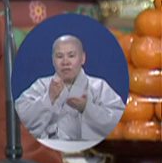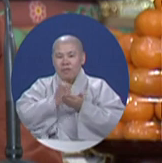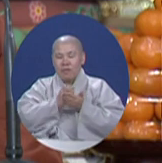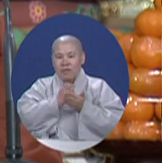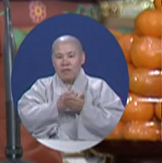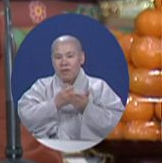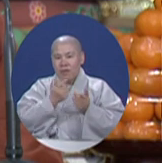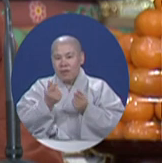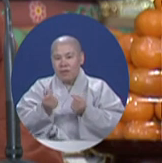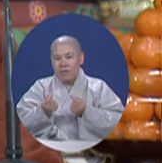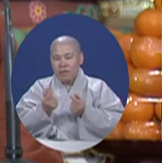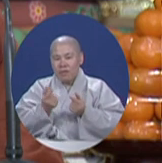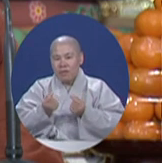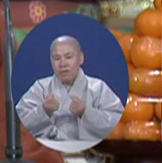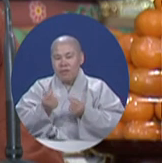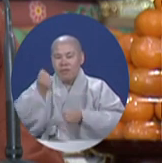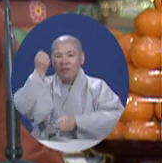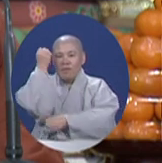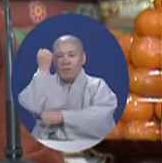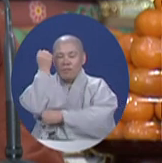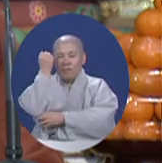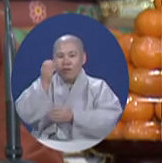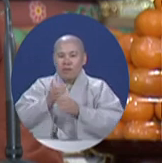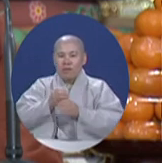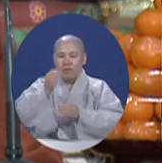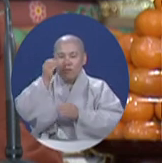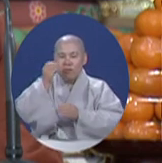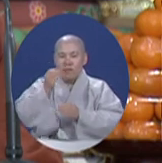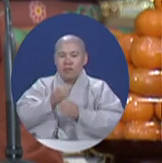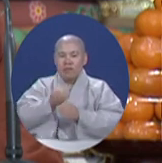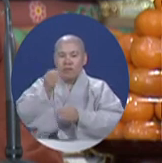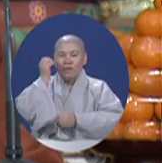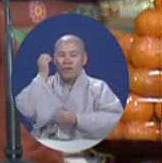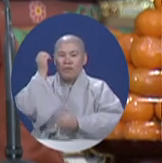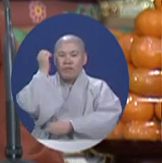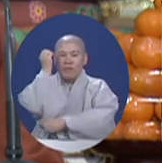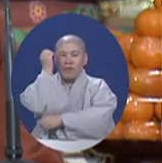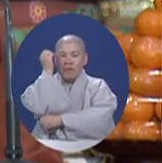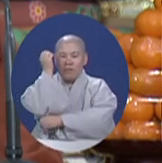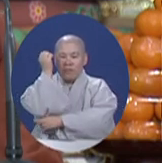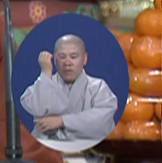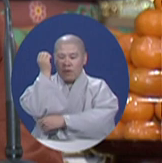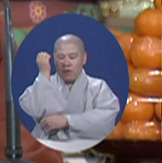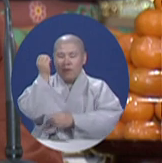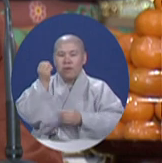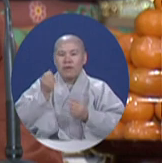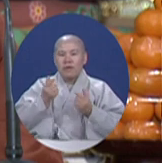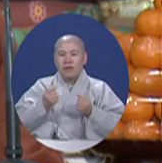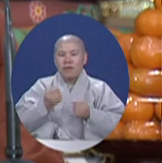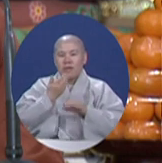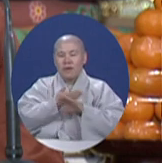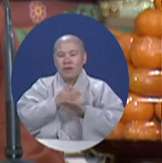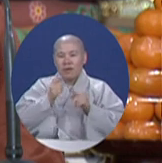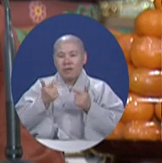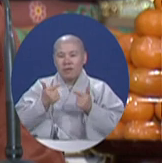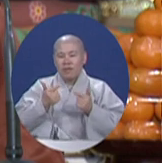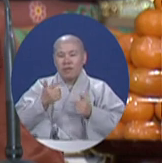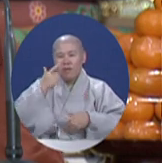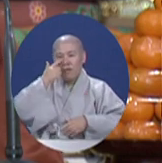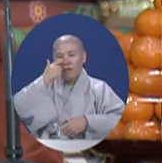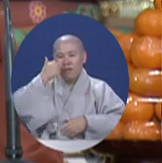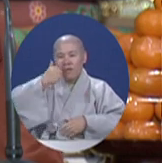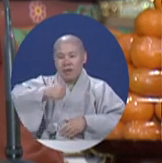예. 이거 뿌리가 줄기 낳고 줄기가 뿌리 나니까 이 도리가 딴 게 아니고 아버지가 아들